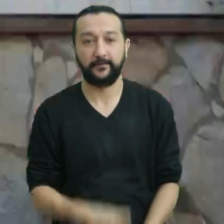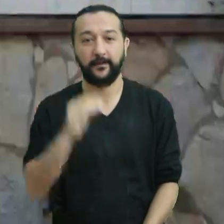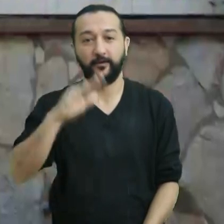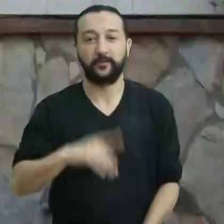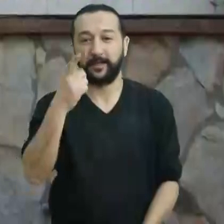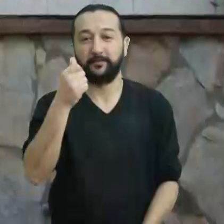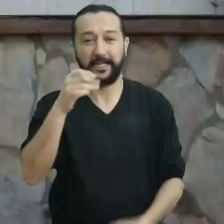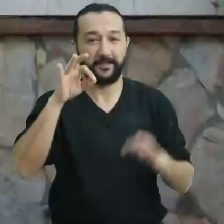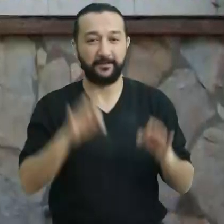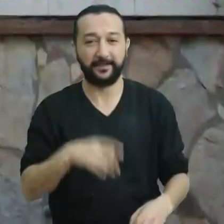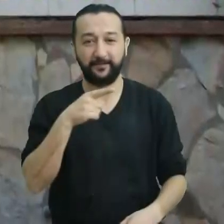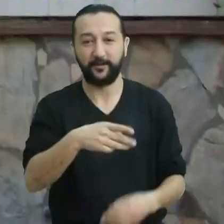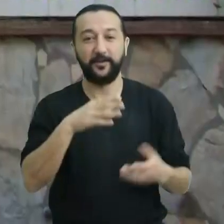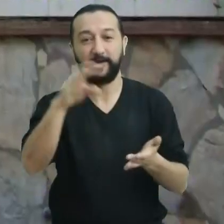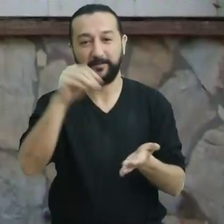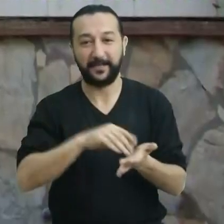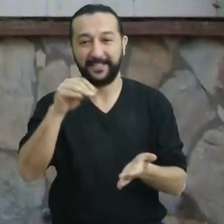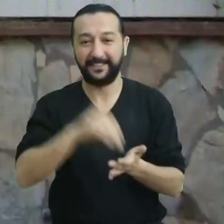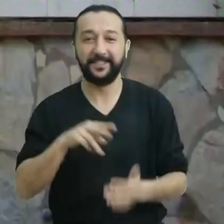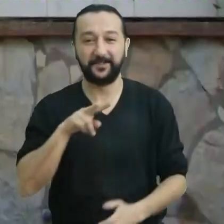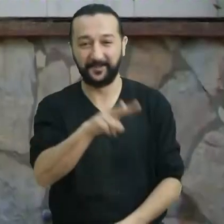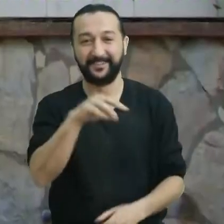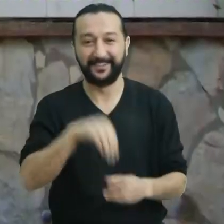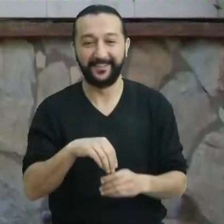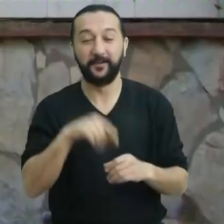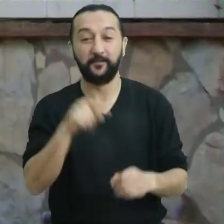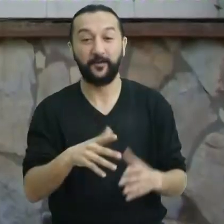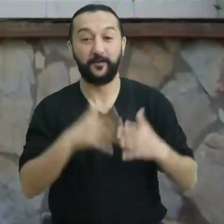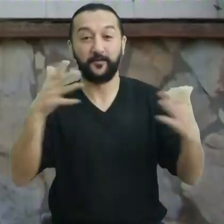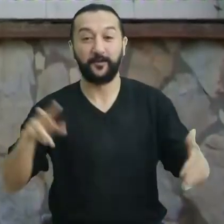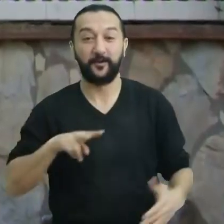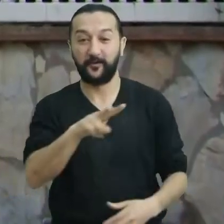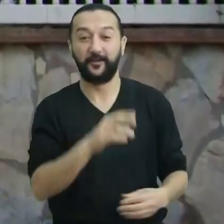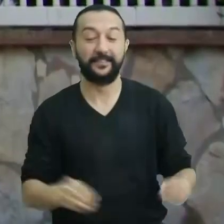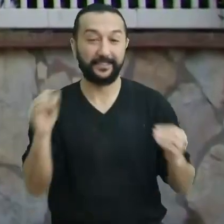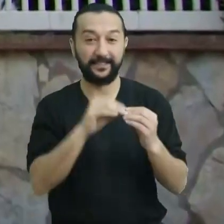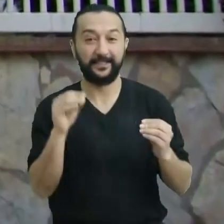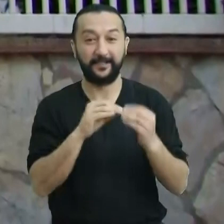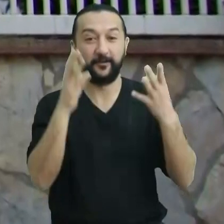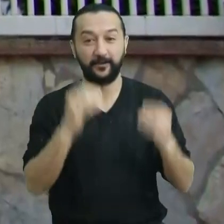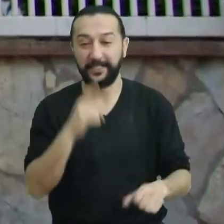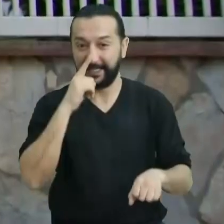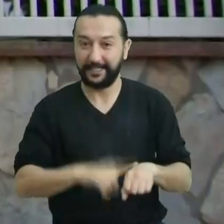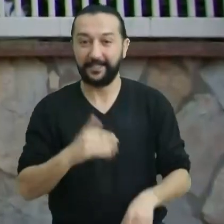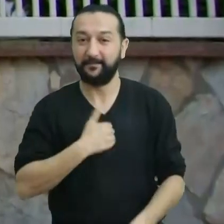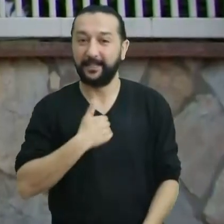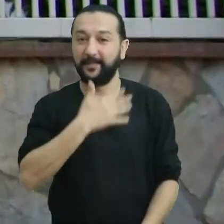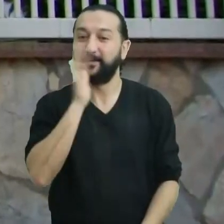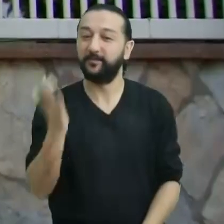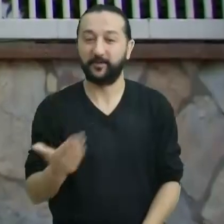küçük bir parayla başlayan bu bahşiş yolculuğunun bu kadar yol kat edeceğini inanın ben de